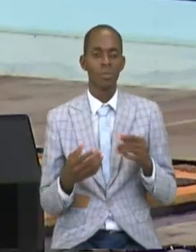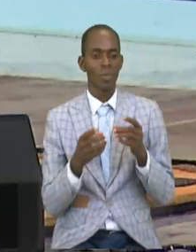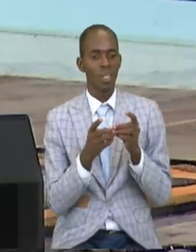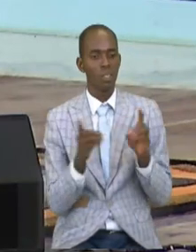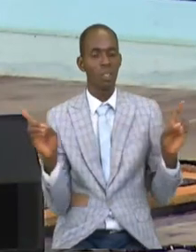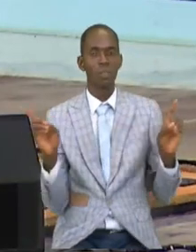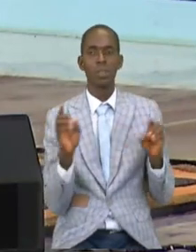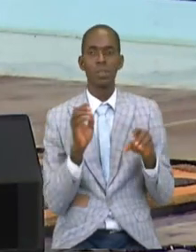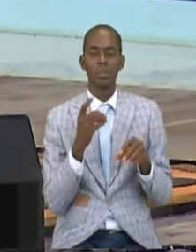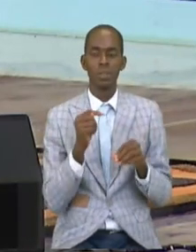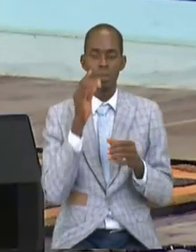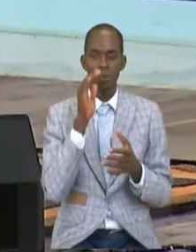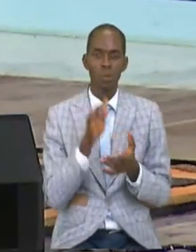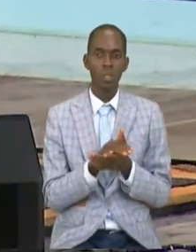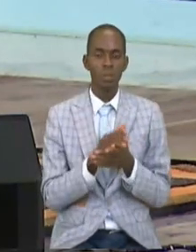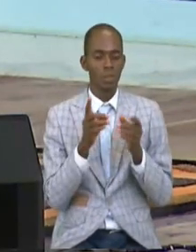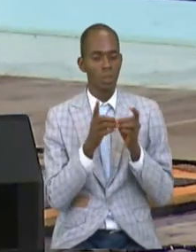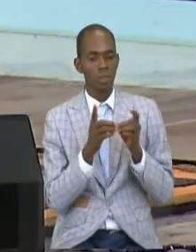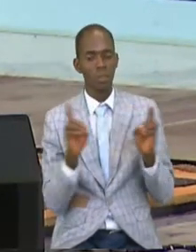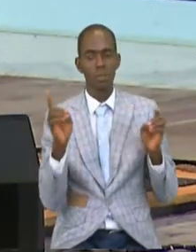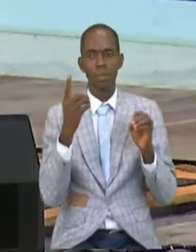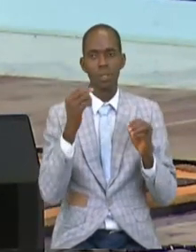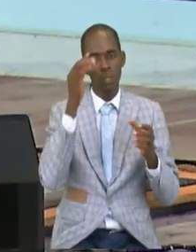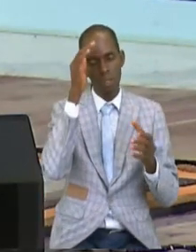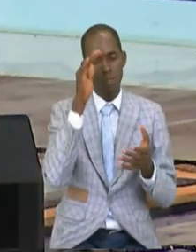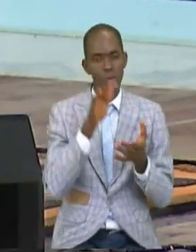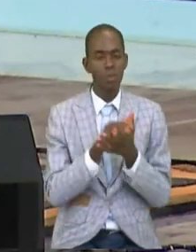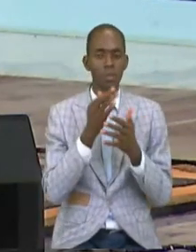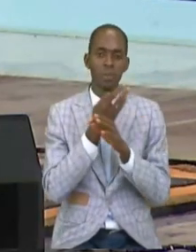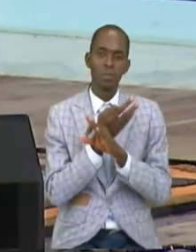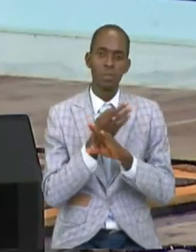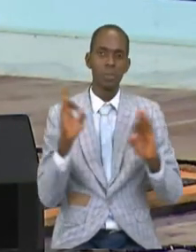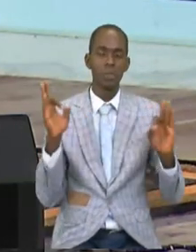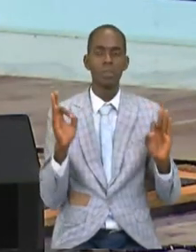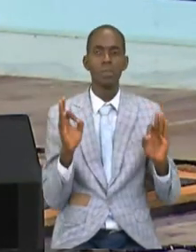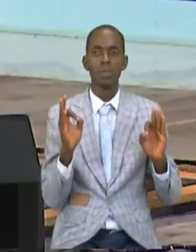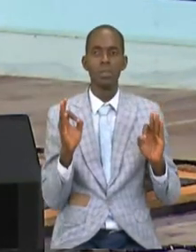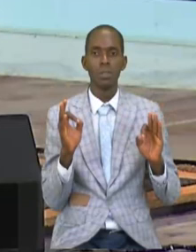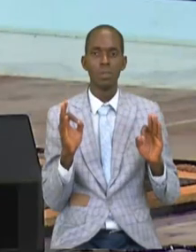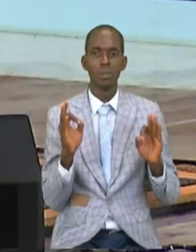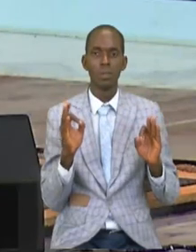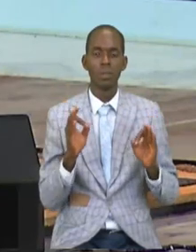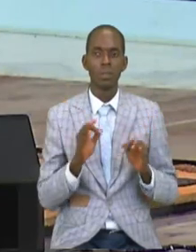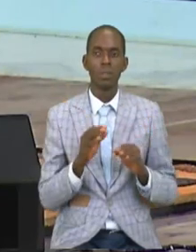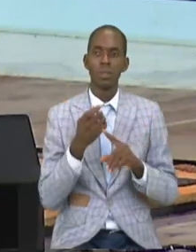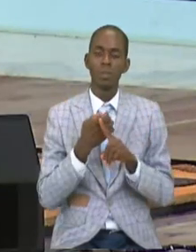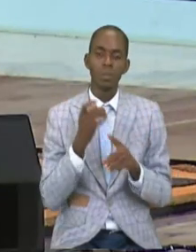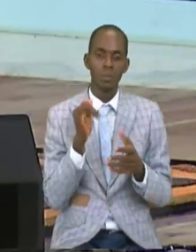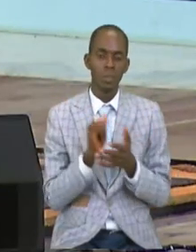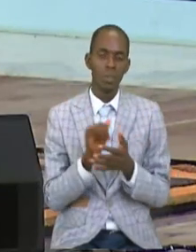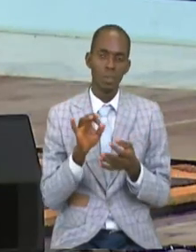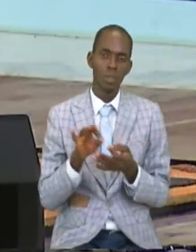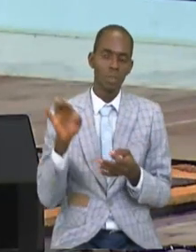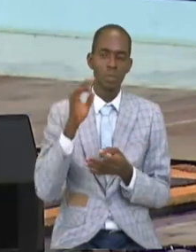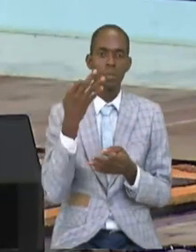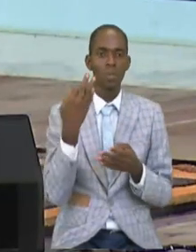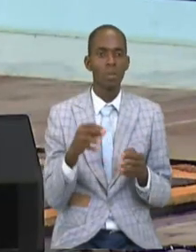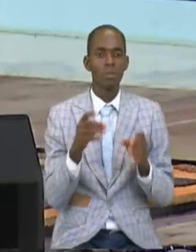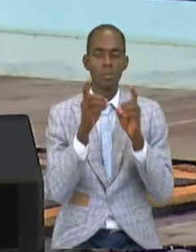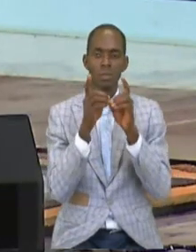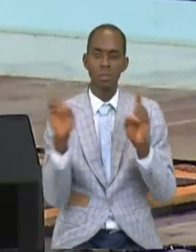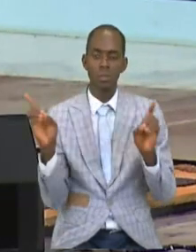Un peu de choses. Ils divorcent d'avec leur conjoint. Vous en êtes affranchi. Vous